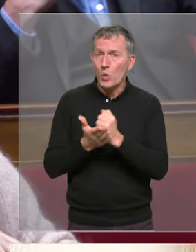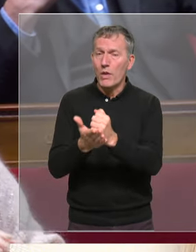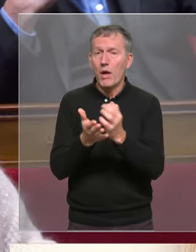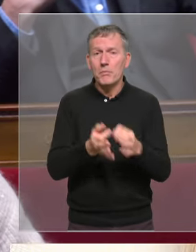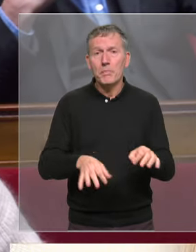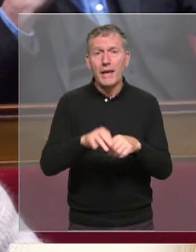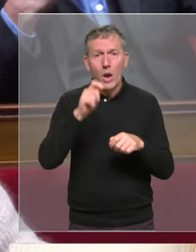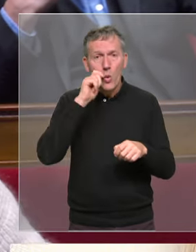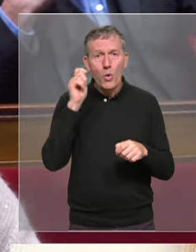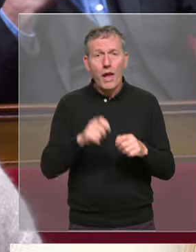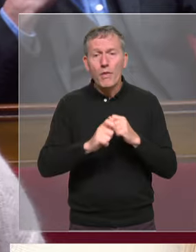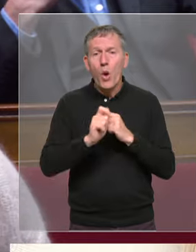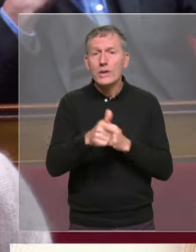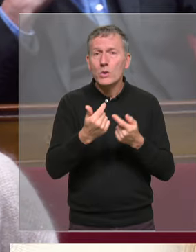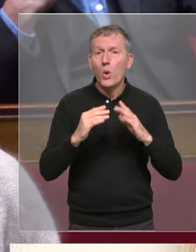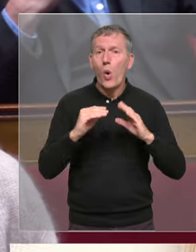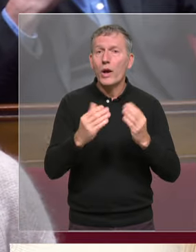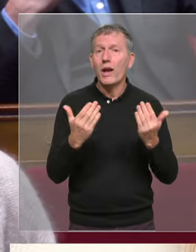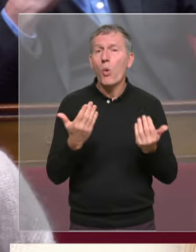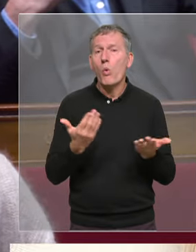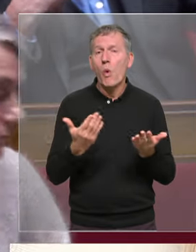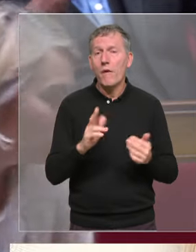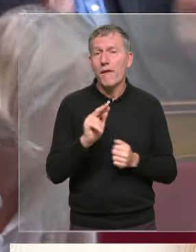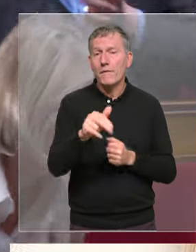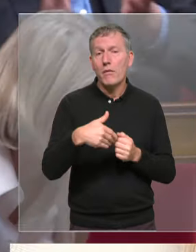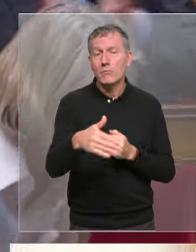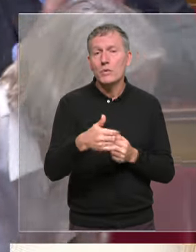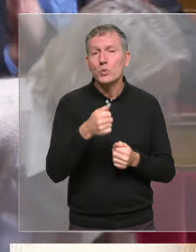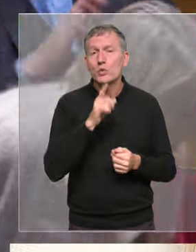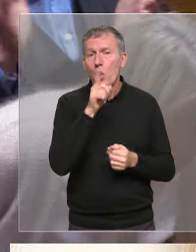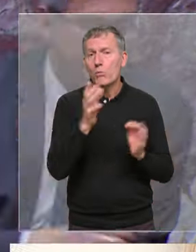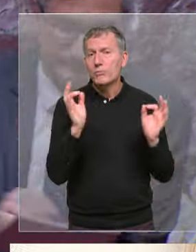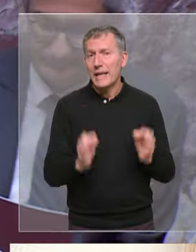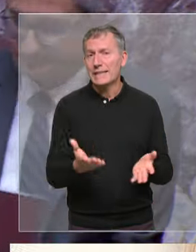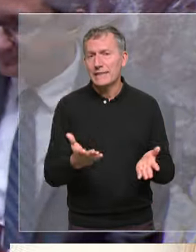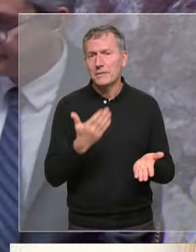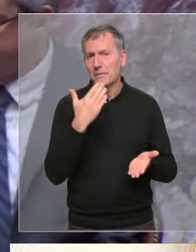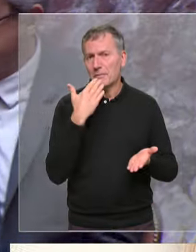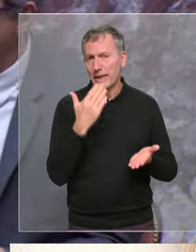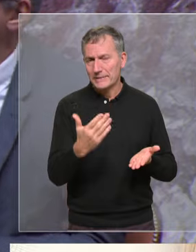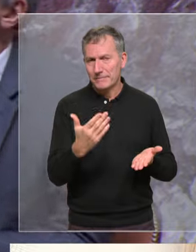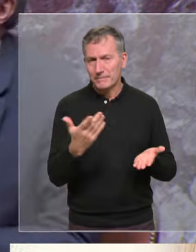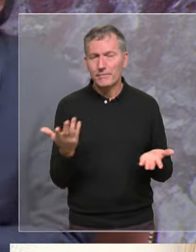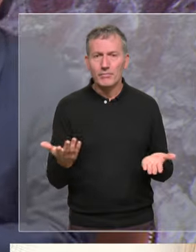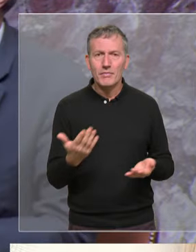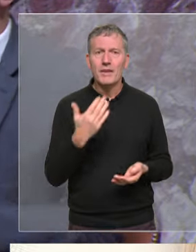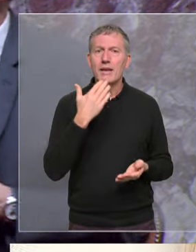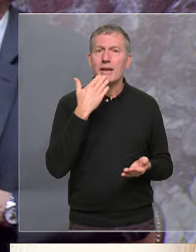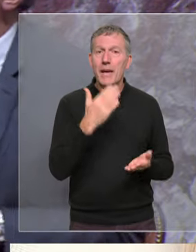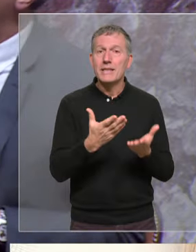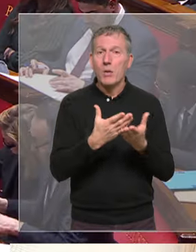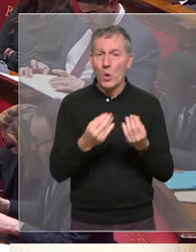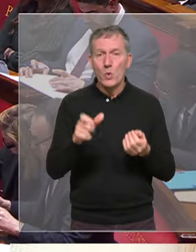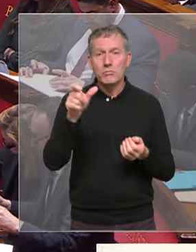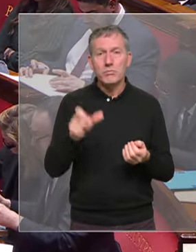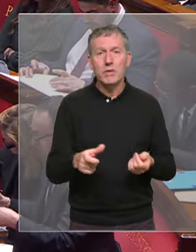impact concret pouvons-nous attendre dans les prochains jours ? Merci. Merci beaucoup. La parole est à Stéphane